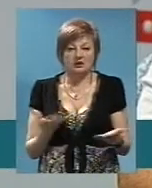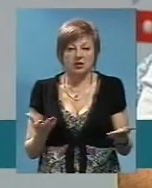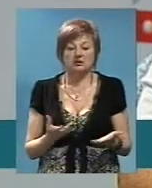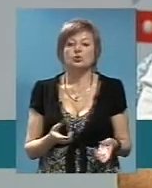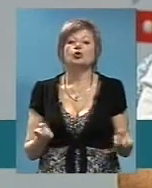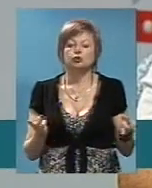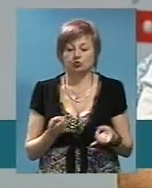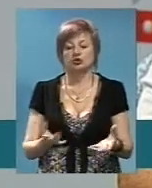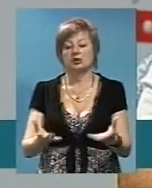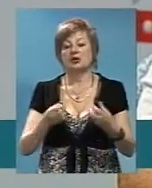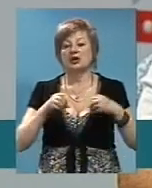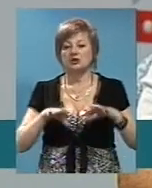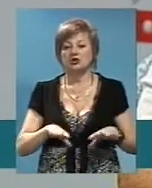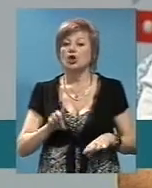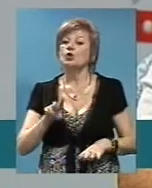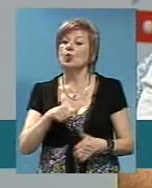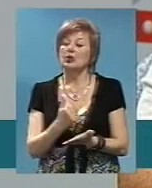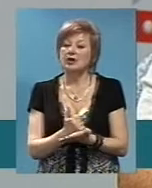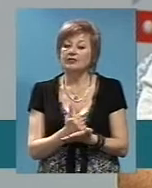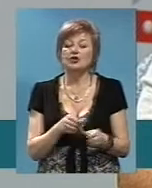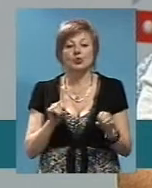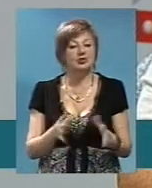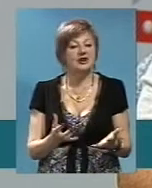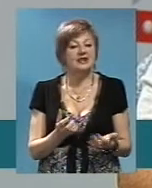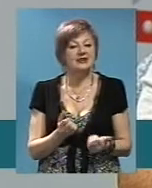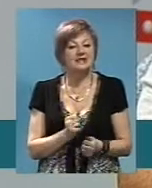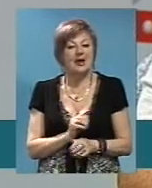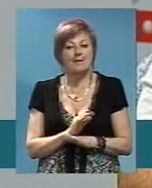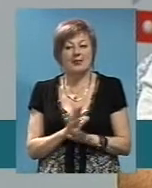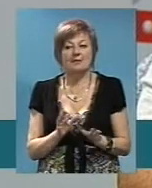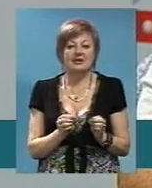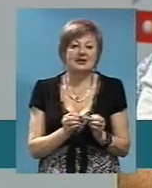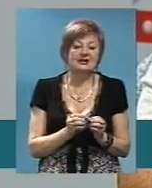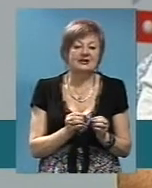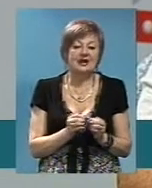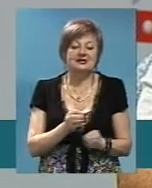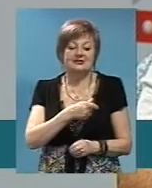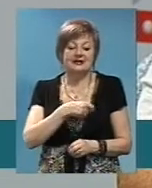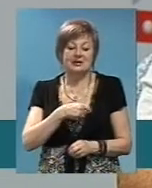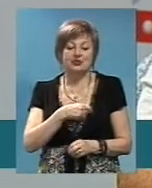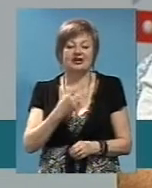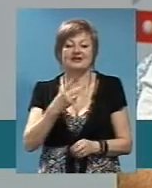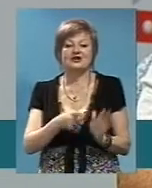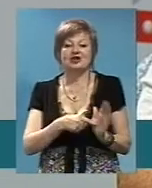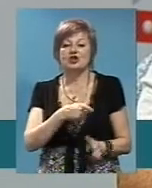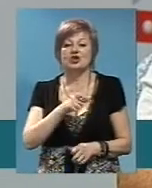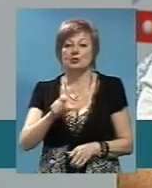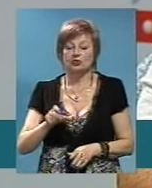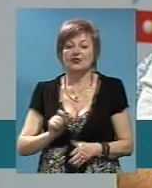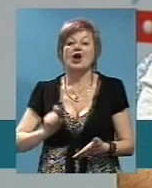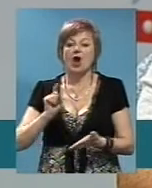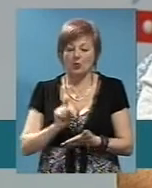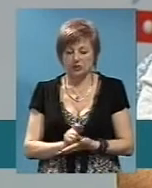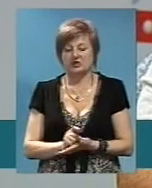треба прийняти рішення. Але найголовніше, щоб це рішення не приймало 10-12 депутатів, 26 депутатів, а обов'язково